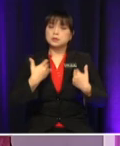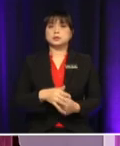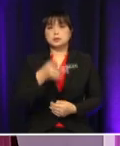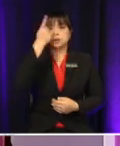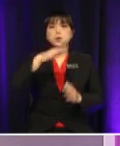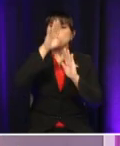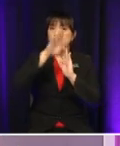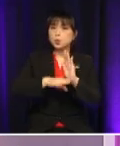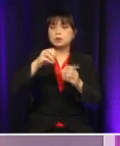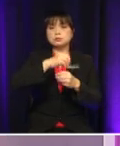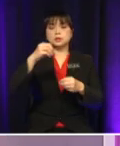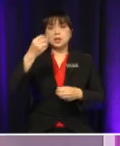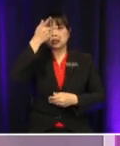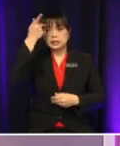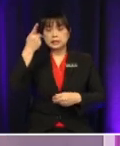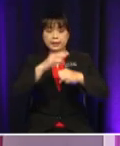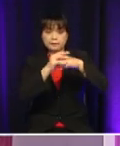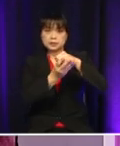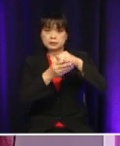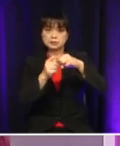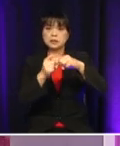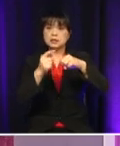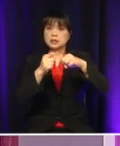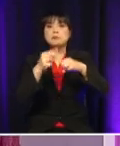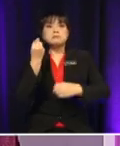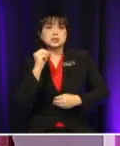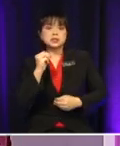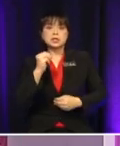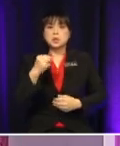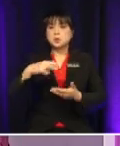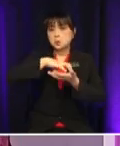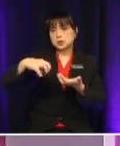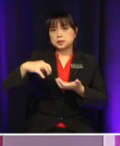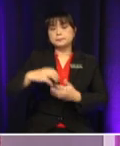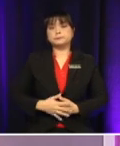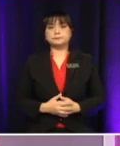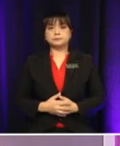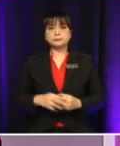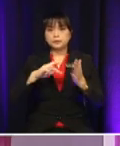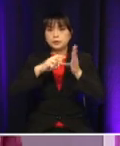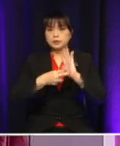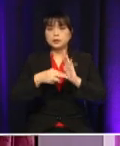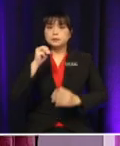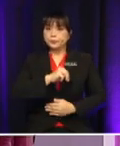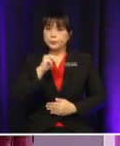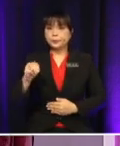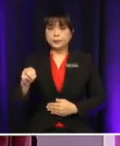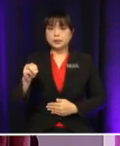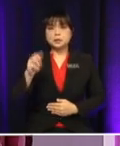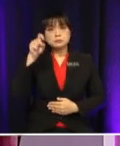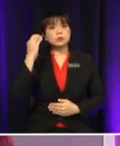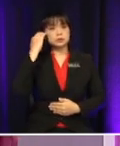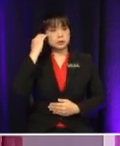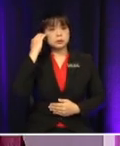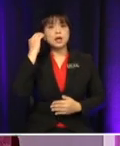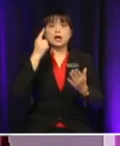karena Rosa keadaan ini kita Panggil sebagai mvcma bermaksud murid-murid yang perlu tahu